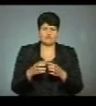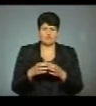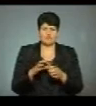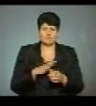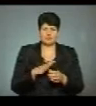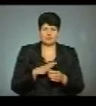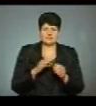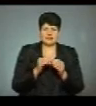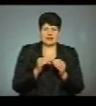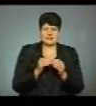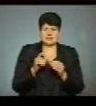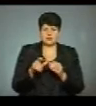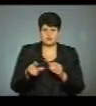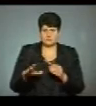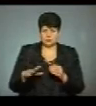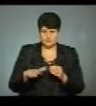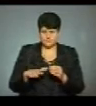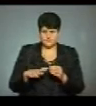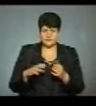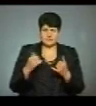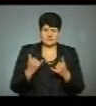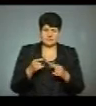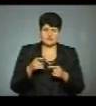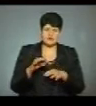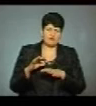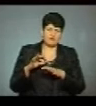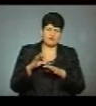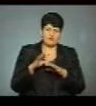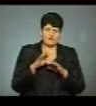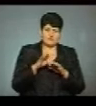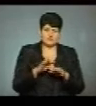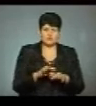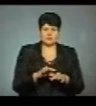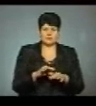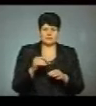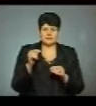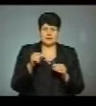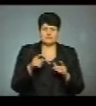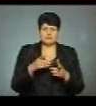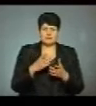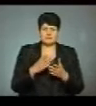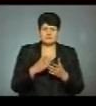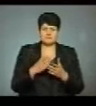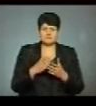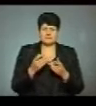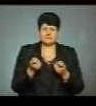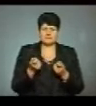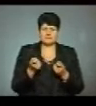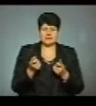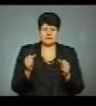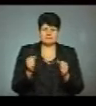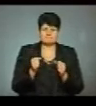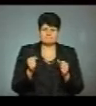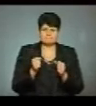знаходилось 10 чоловік знаходилось в групі. Зараз їх ведуть у кваси, але вони маленько